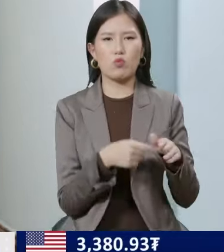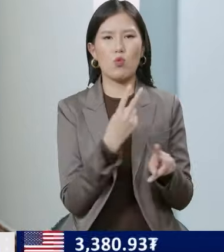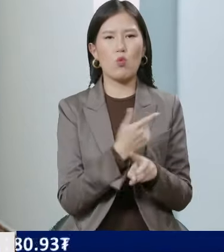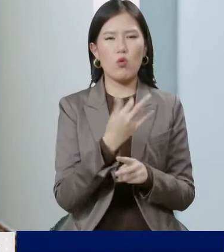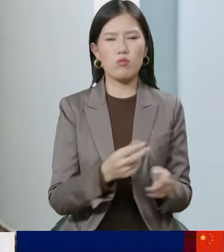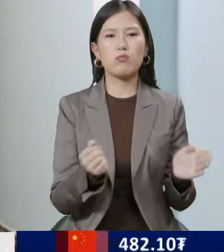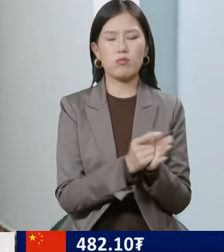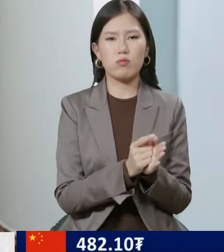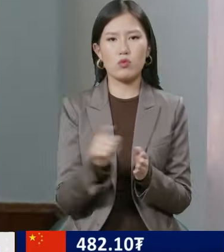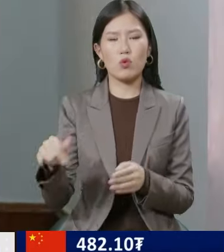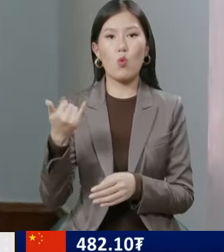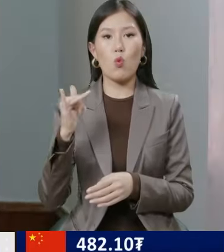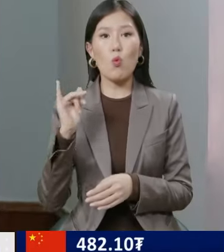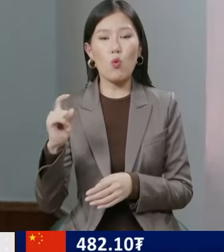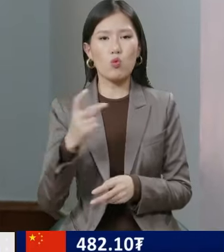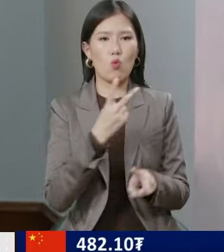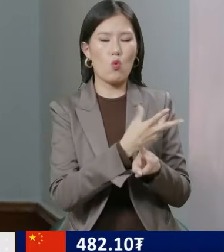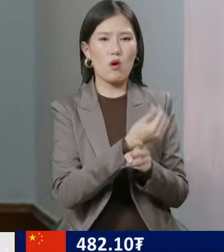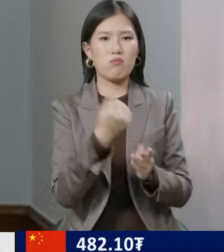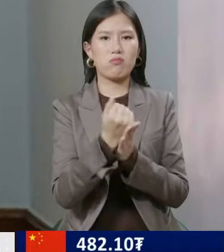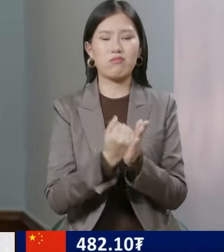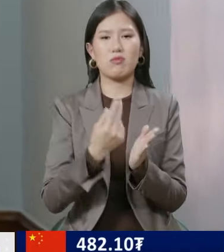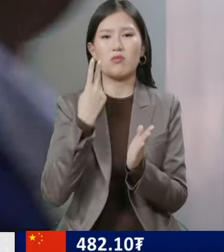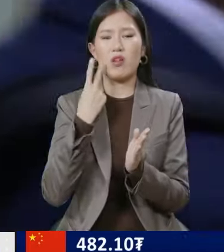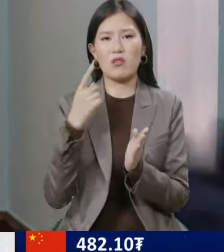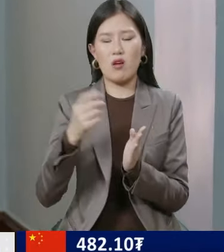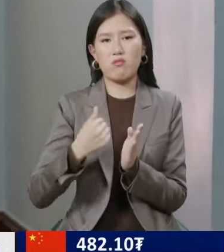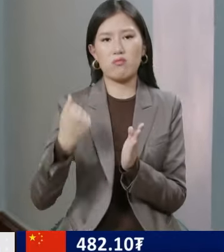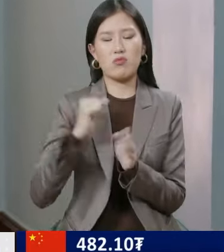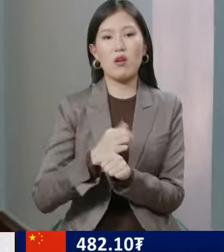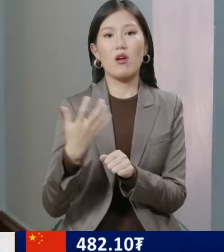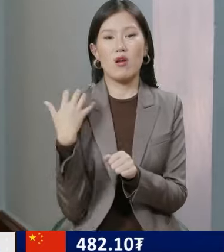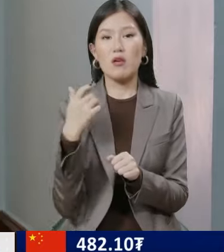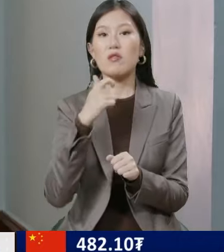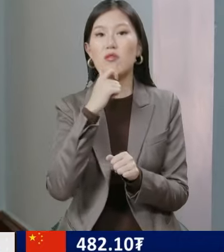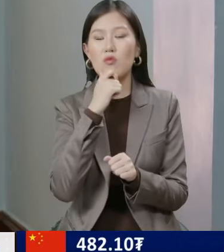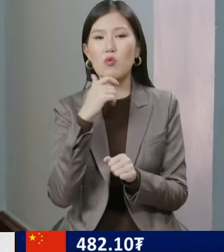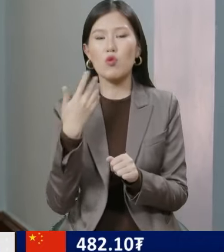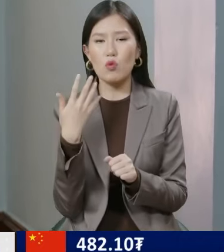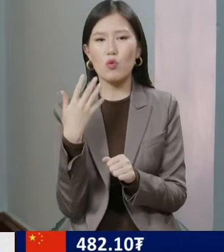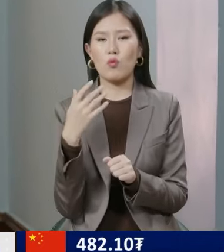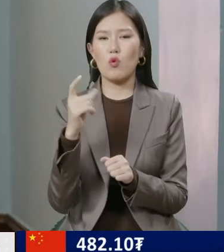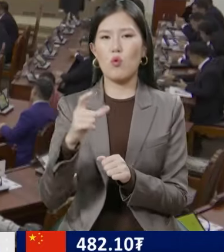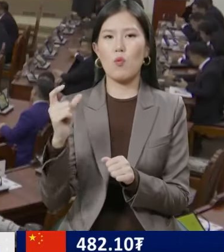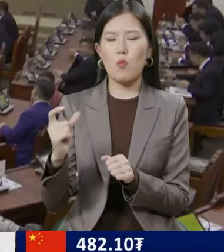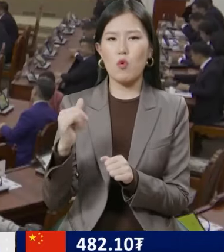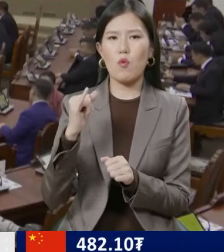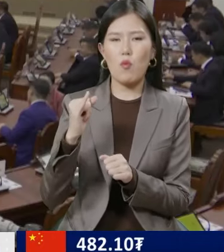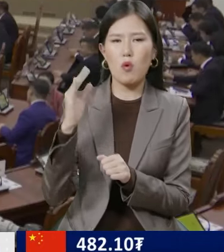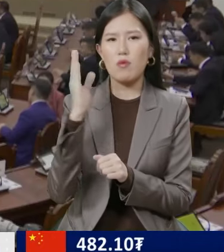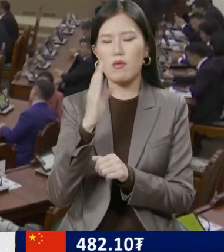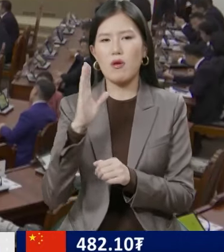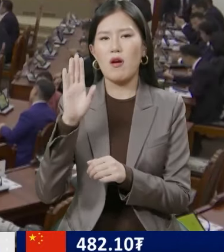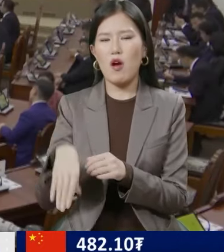За хууль тогтоогчид буюу парламентийн хүч өндөл оршдог. За хэрвээ хууль тогтоогчид хэн нэгний явц зүй эрх ашигт нийцэн шудраг бус хууль